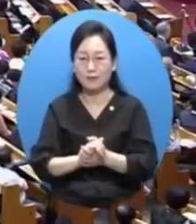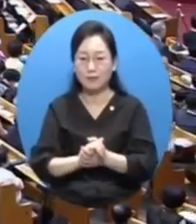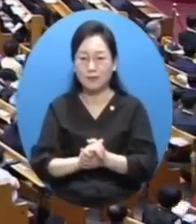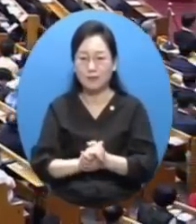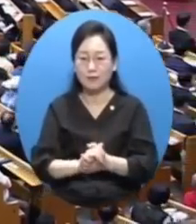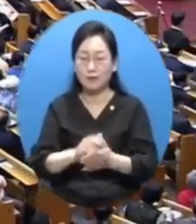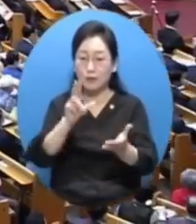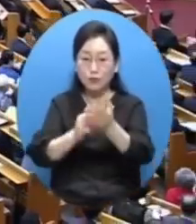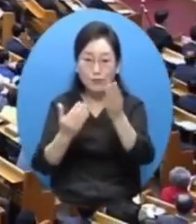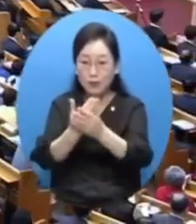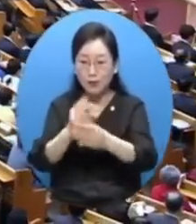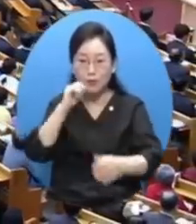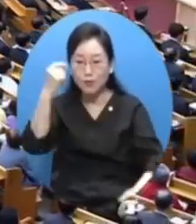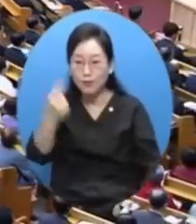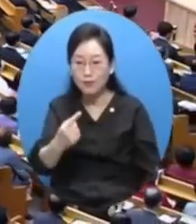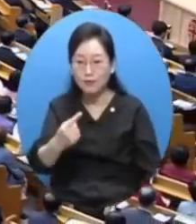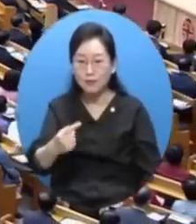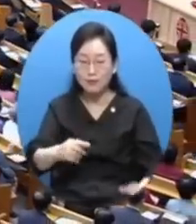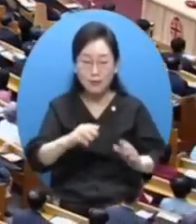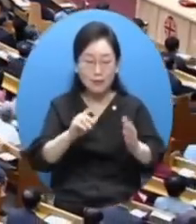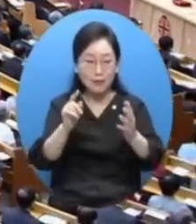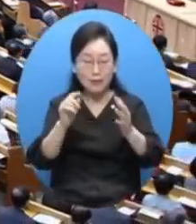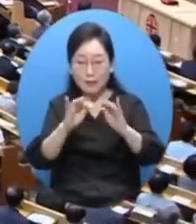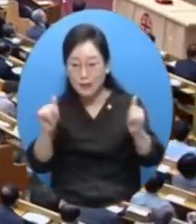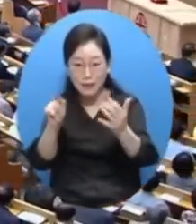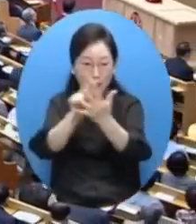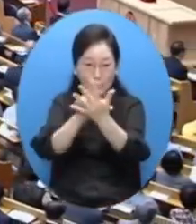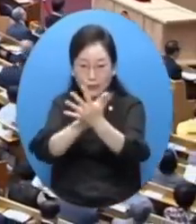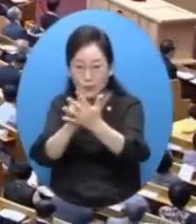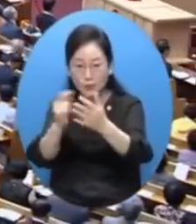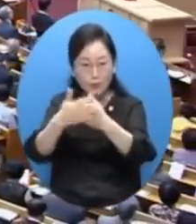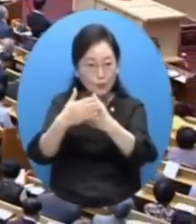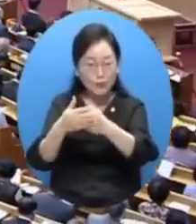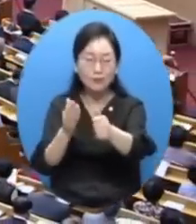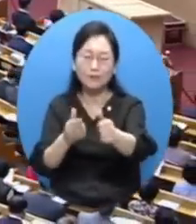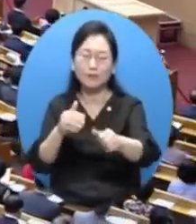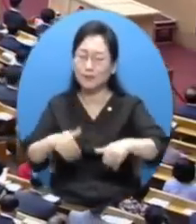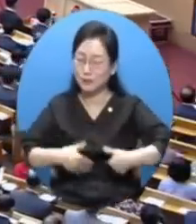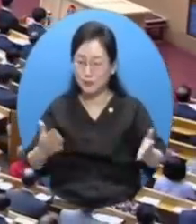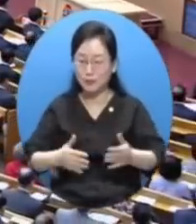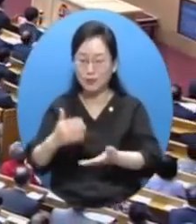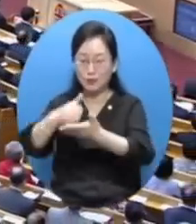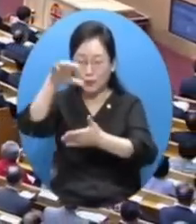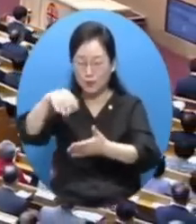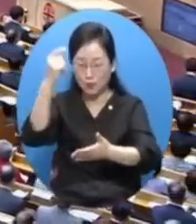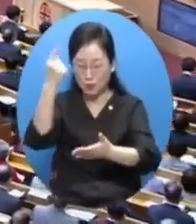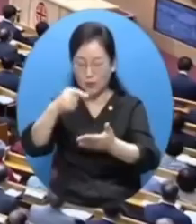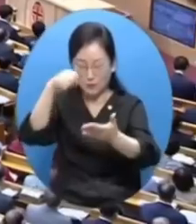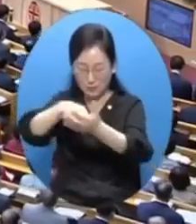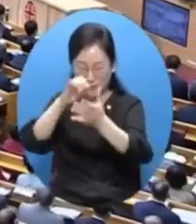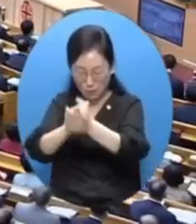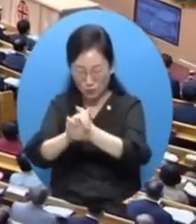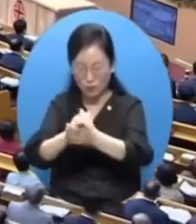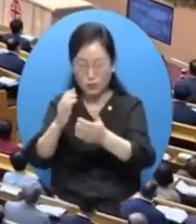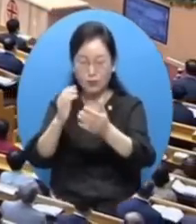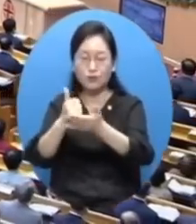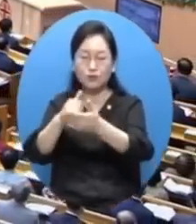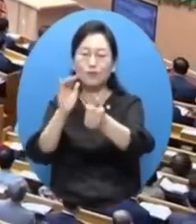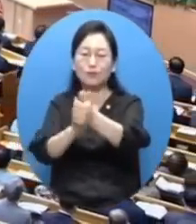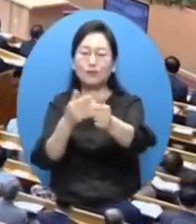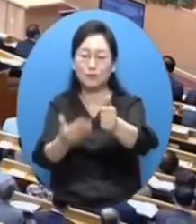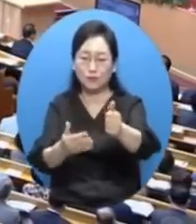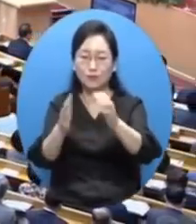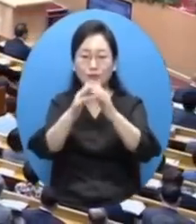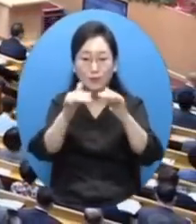문제가 생길 때, 어려움 나갈 때 이 사람 사람 사람을 찾아다니지 말고 주님께 엎드려 기도하시기 바랍니다. 주님이 도와주실 것입니다.